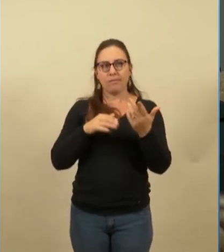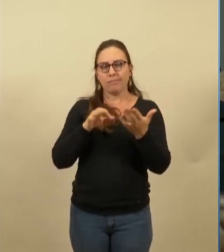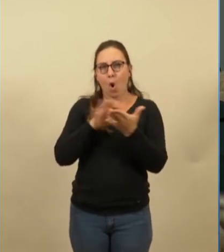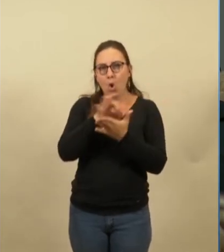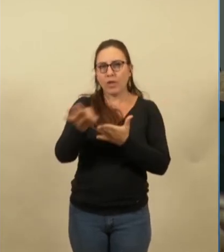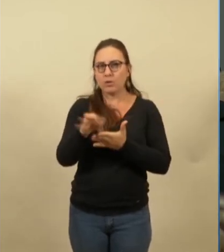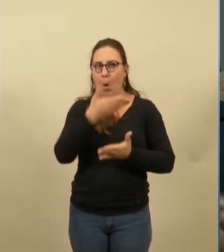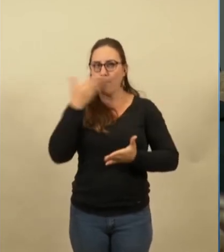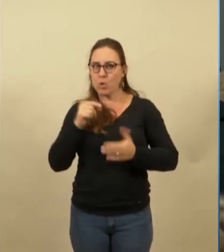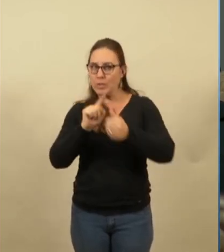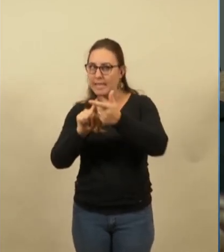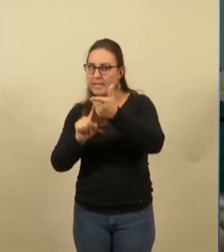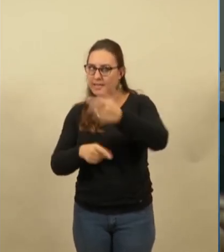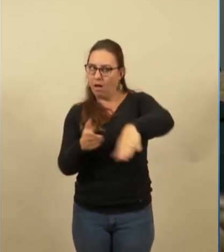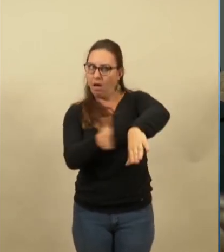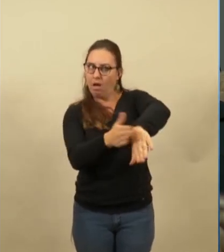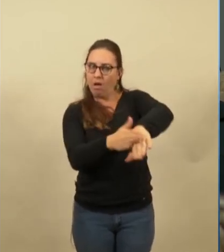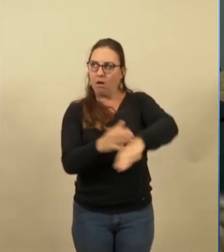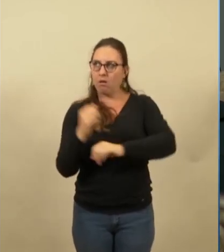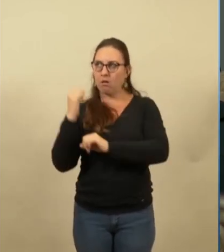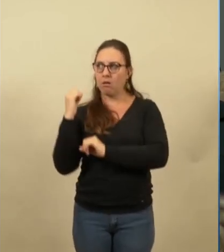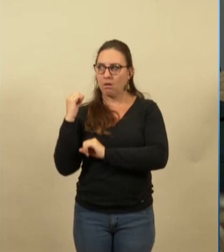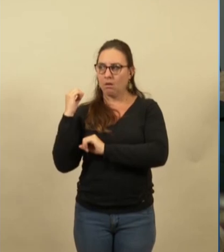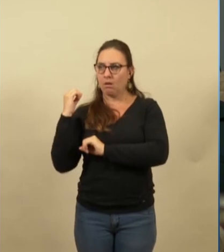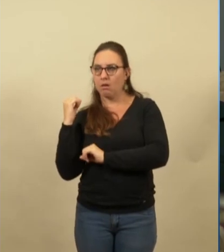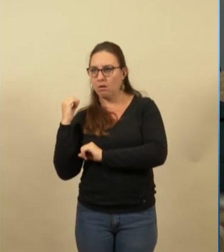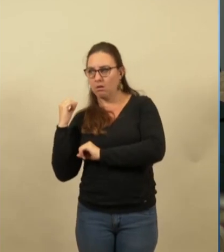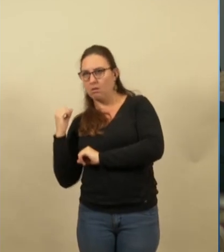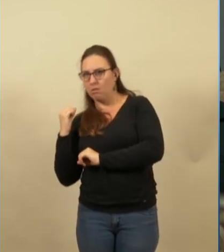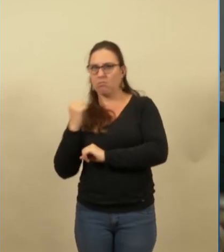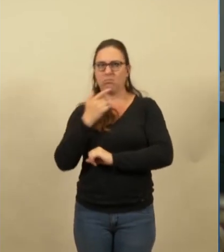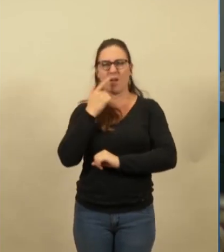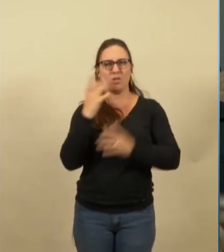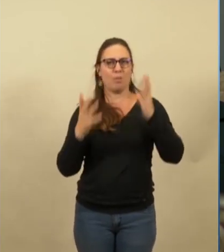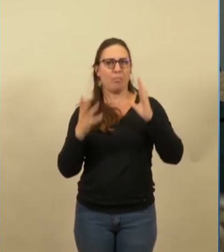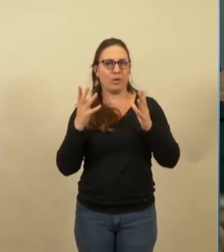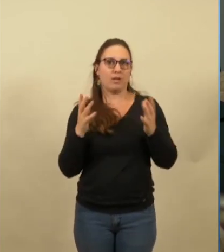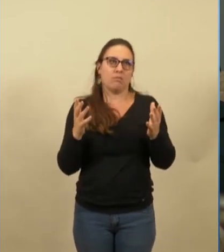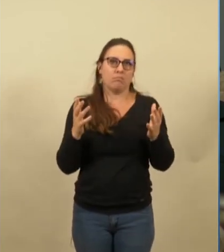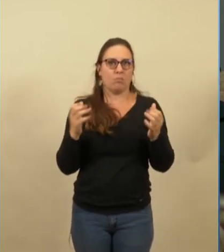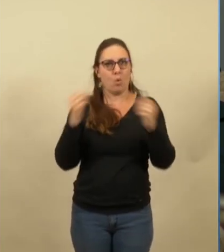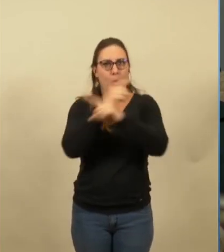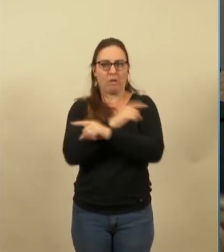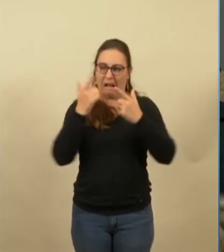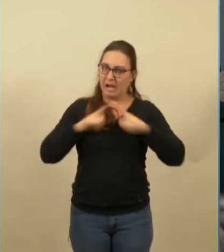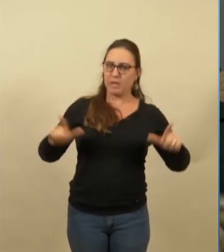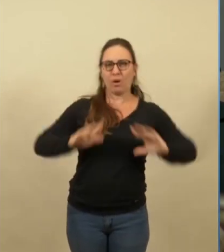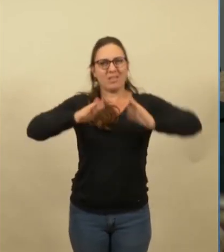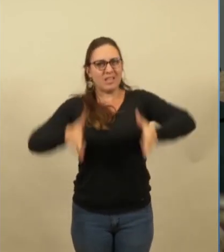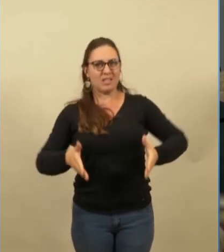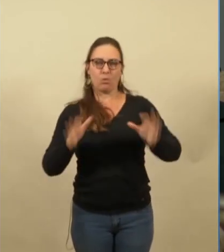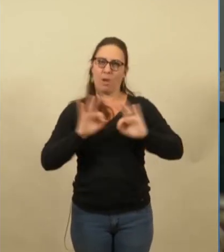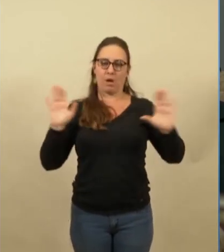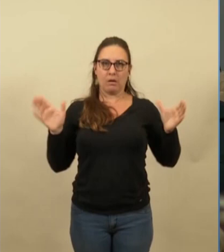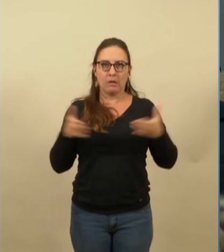qui pèse sur lui et qui donc d'une certaine manière en tâche limite réduisent sa liberté on a appelé